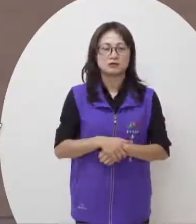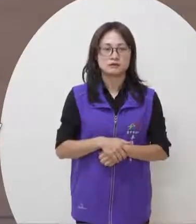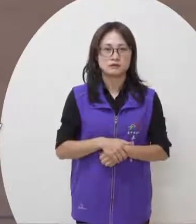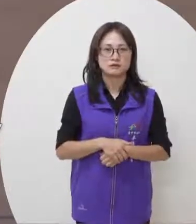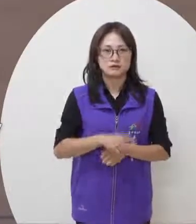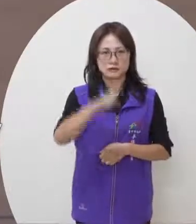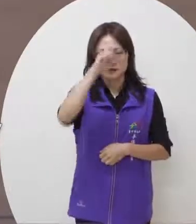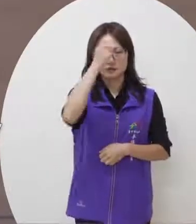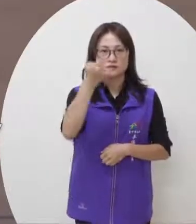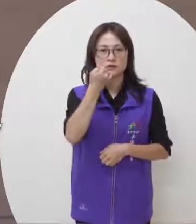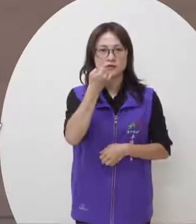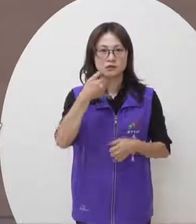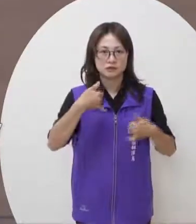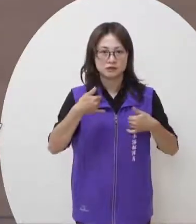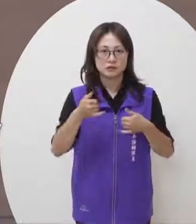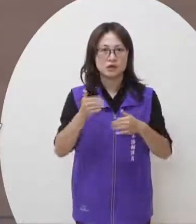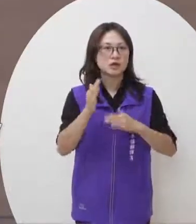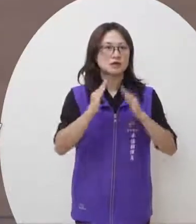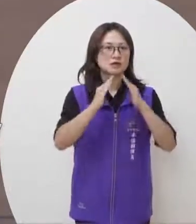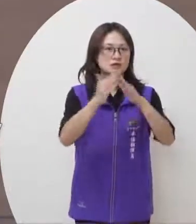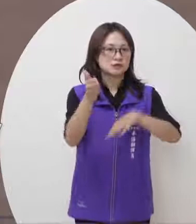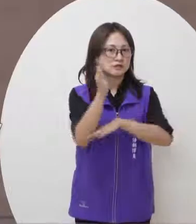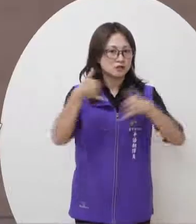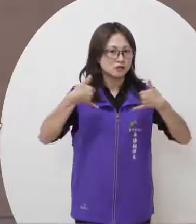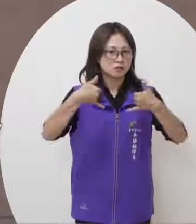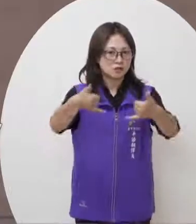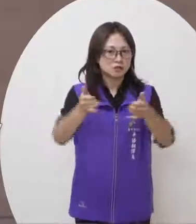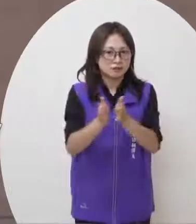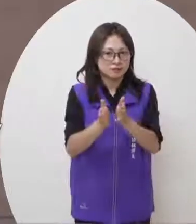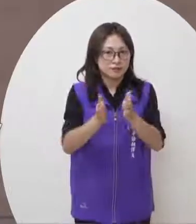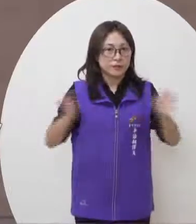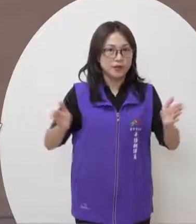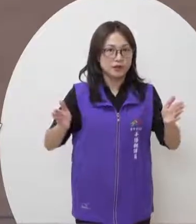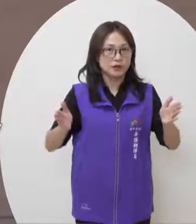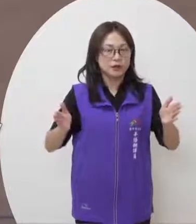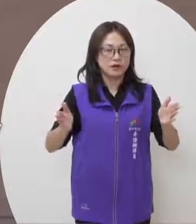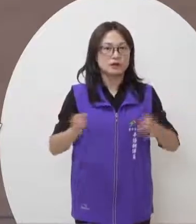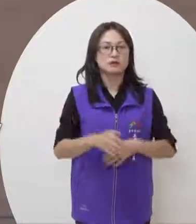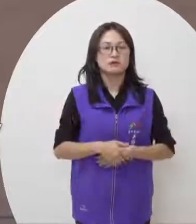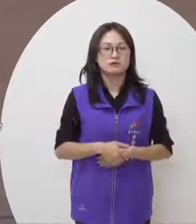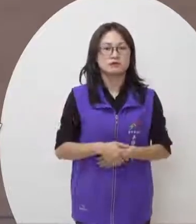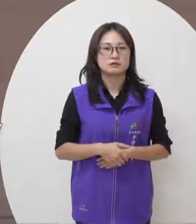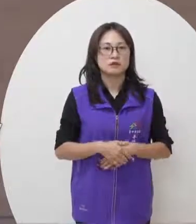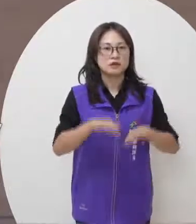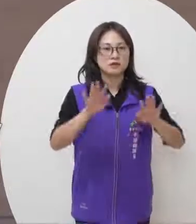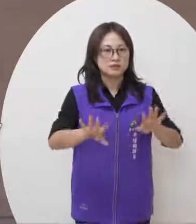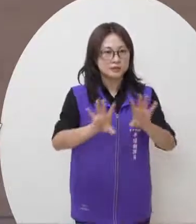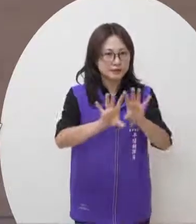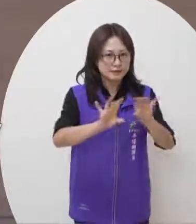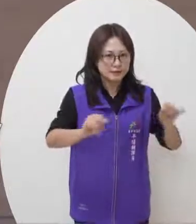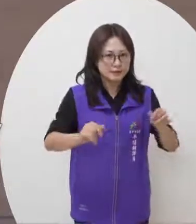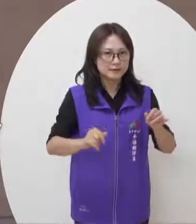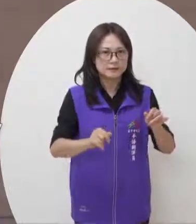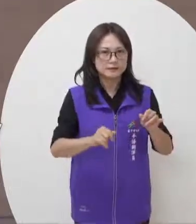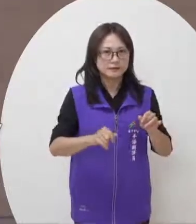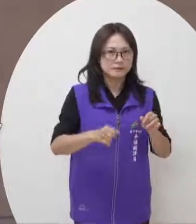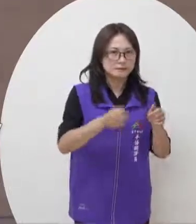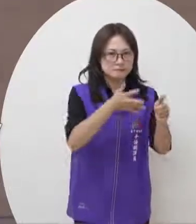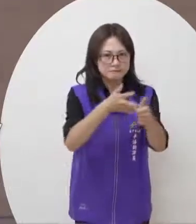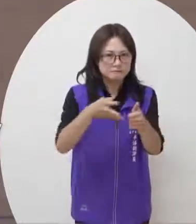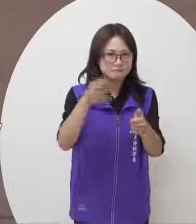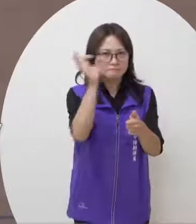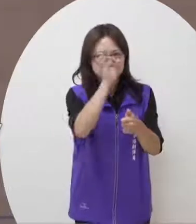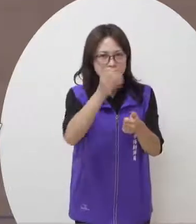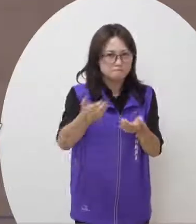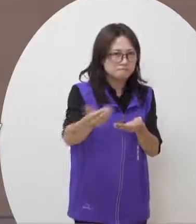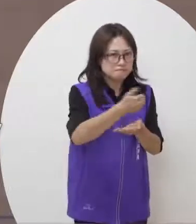伸市政路，那这个呢现在在用地征收当中还相当的顺利哈，所